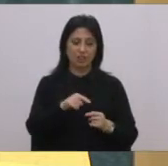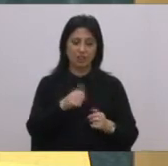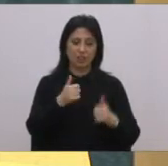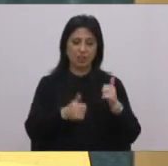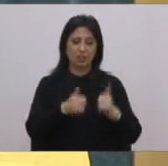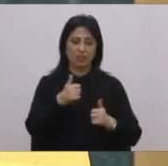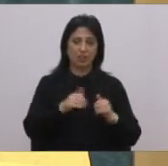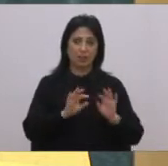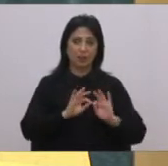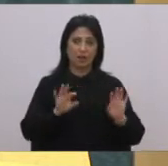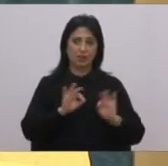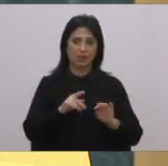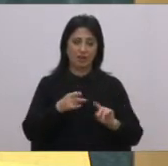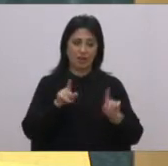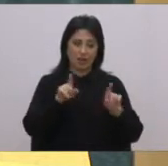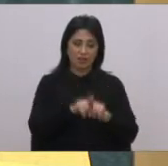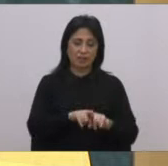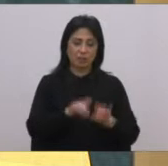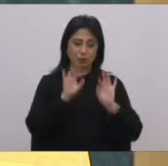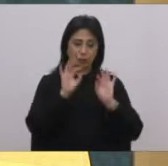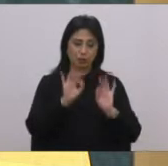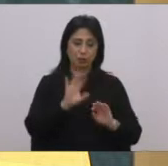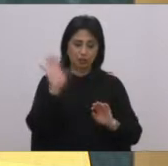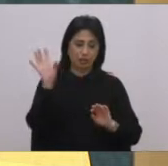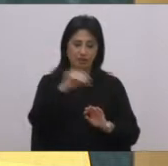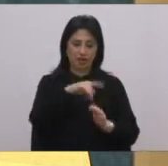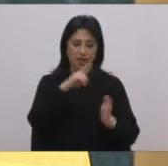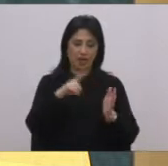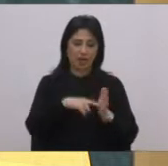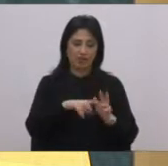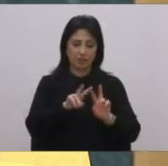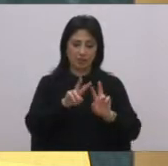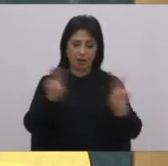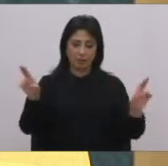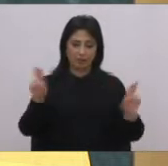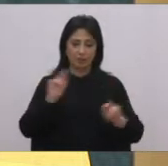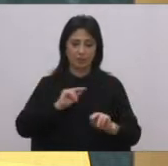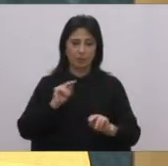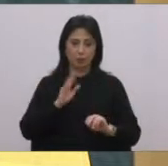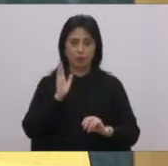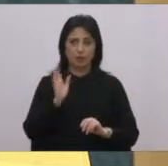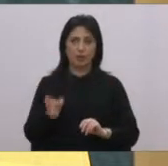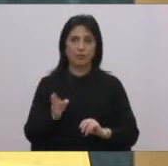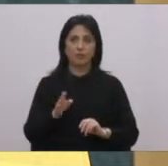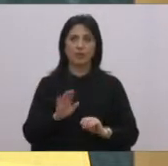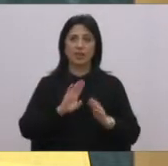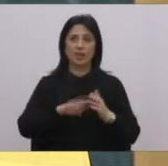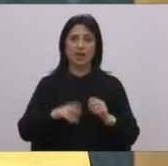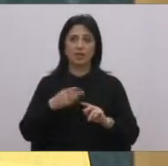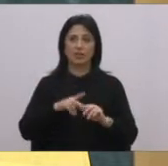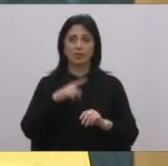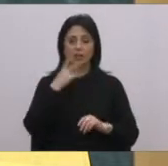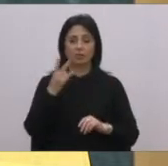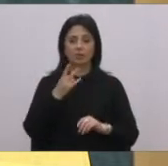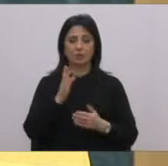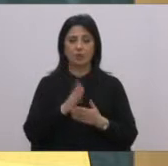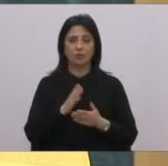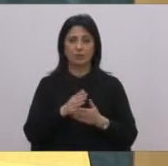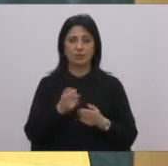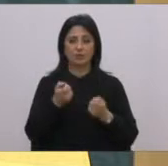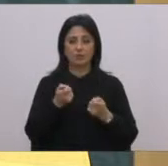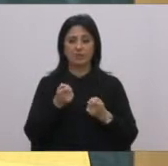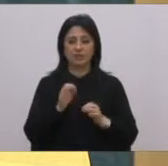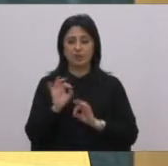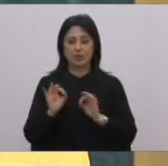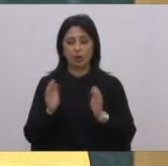ტენდერების გამოცხადება, იმ დაგვარად რომ სწორედ ყველა ქალაქში სწორედ ანალოგიური სამუშაოები იქნება. გარდა ამისა, რა თქმა უნდა, არის მცირე